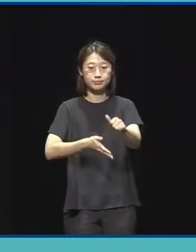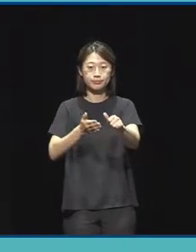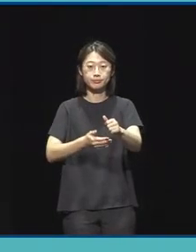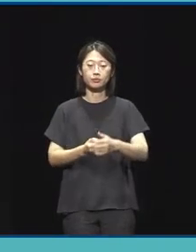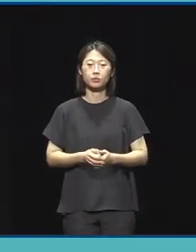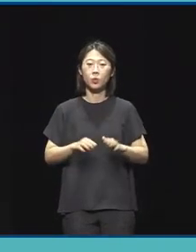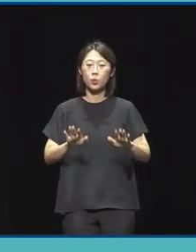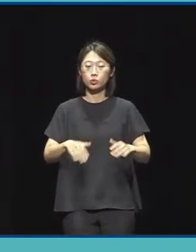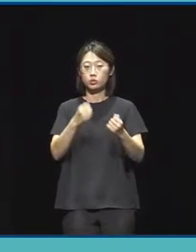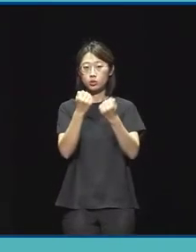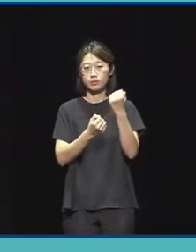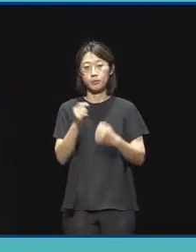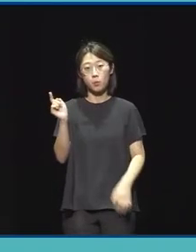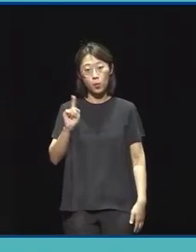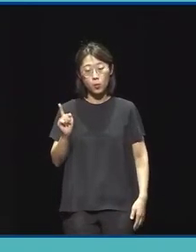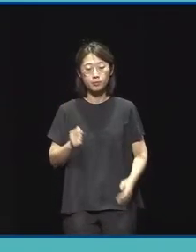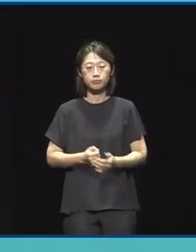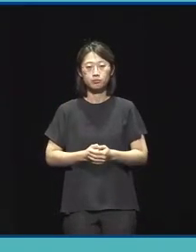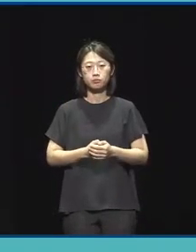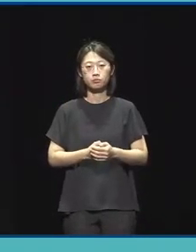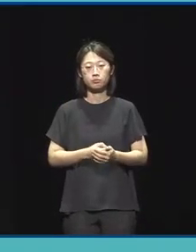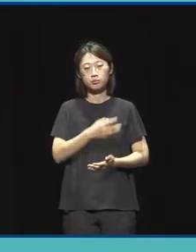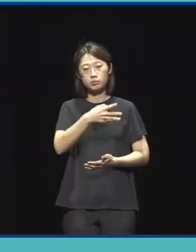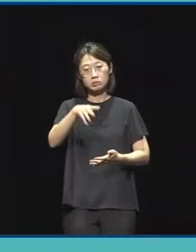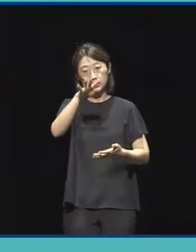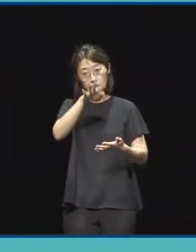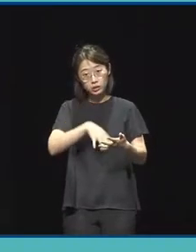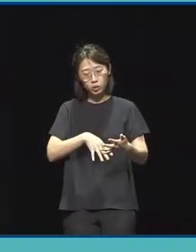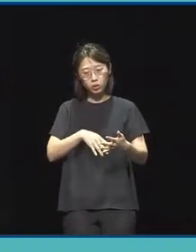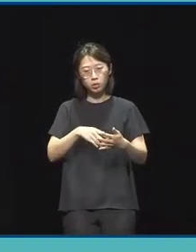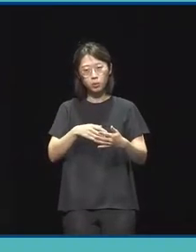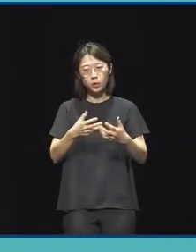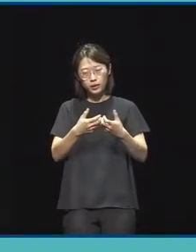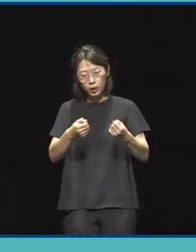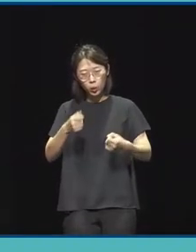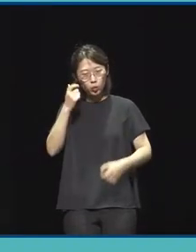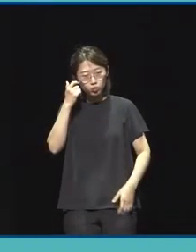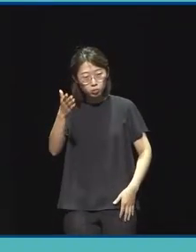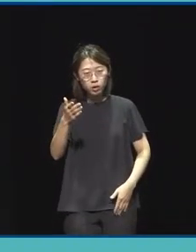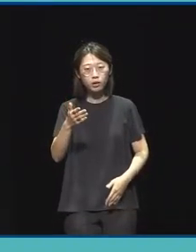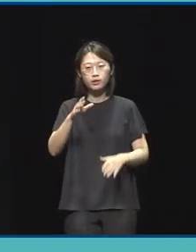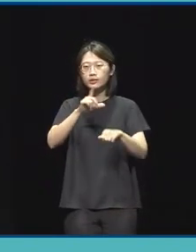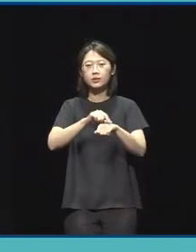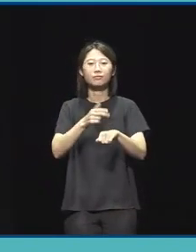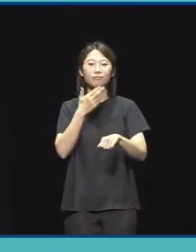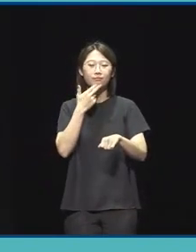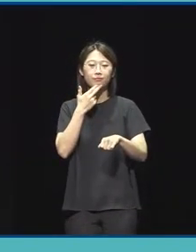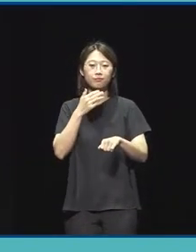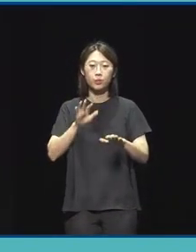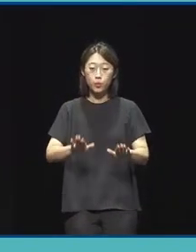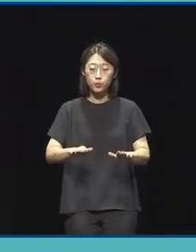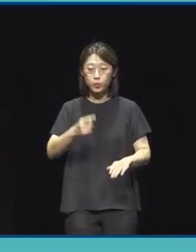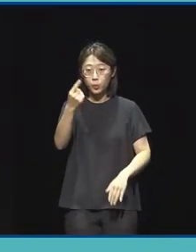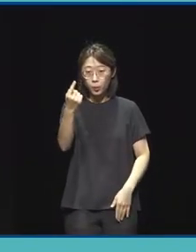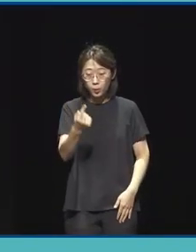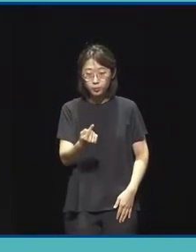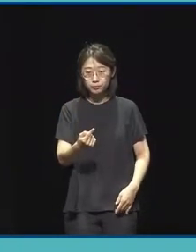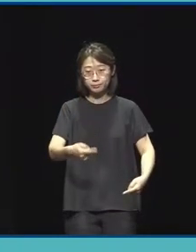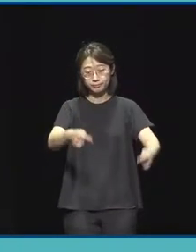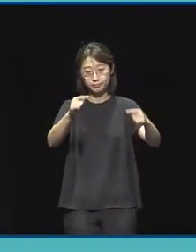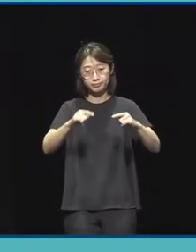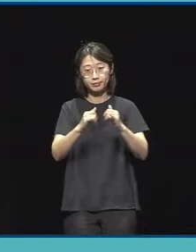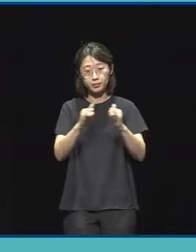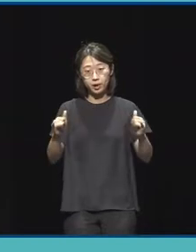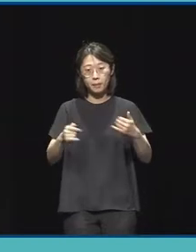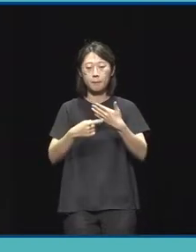오늘 설명에는 일정상 별도의 질의응답 시간은 없습니다 현장에 오신 분들은 밖에